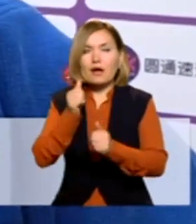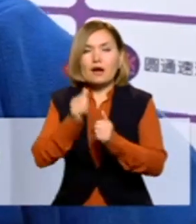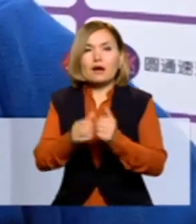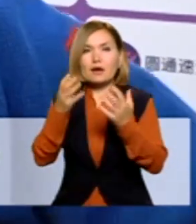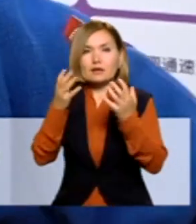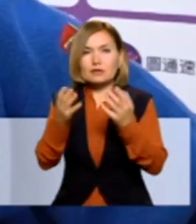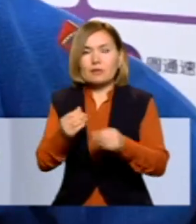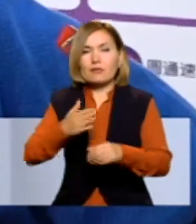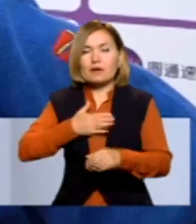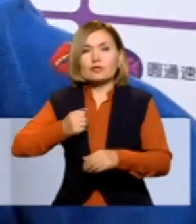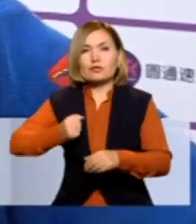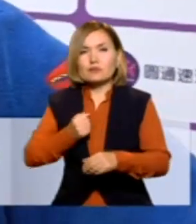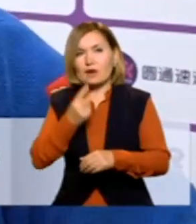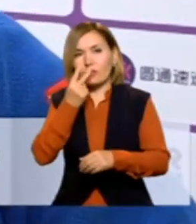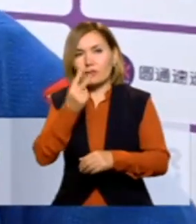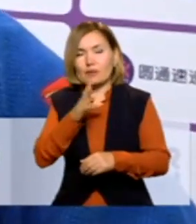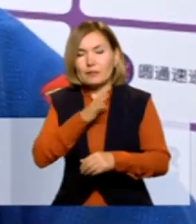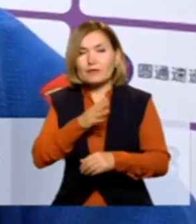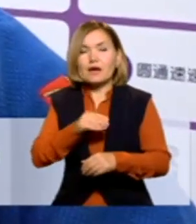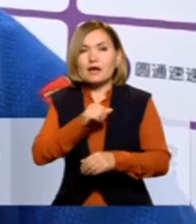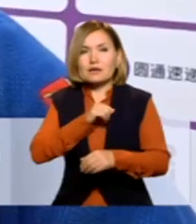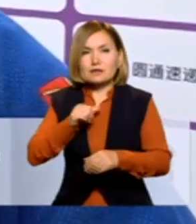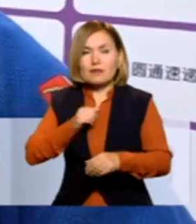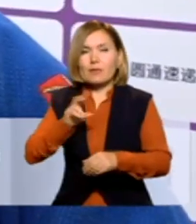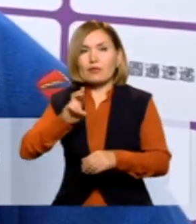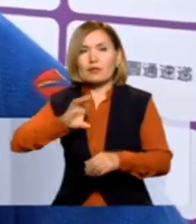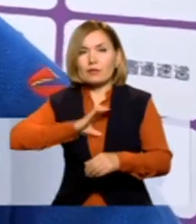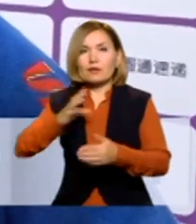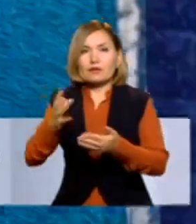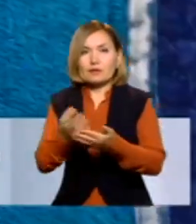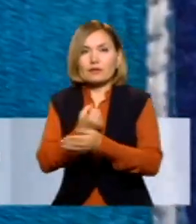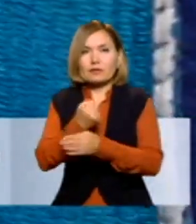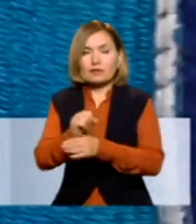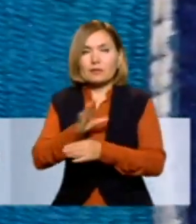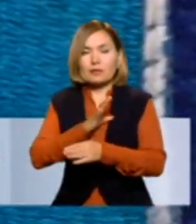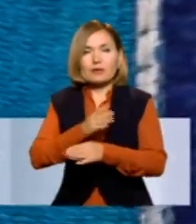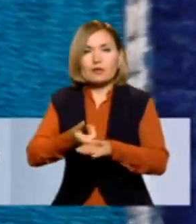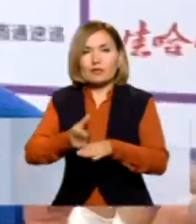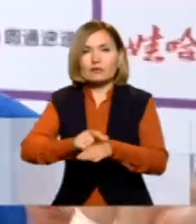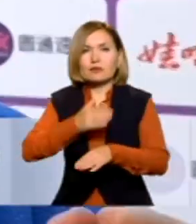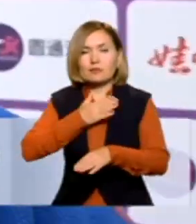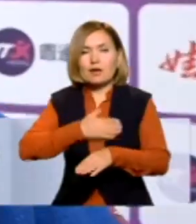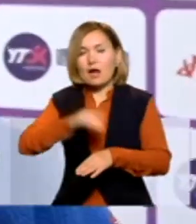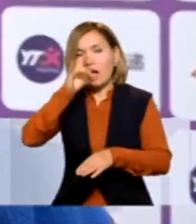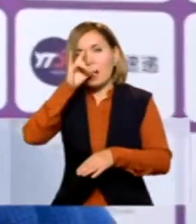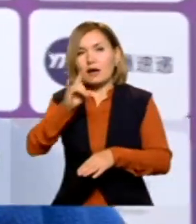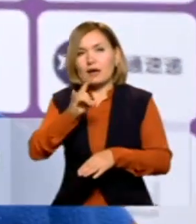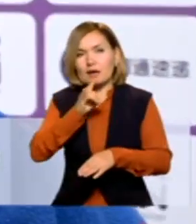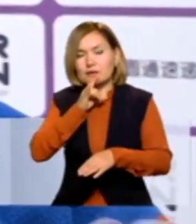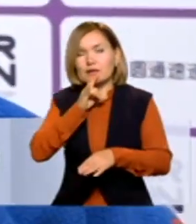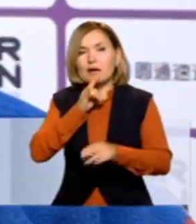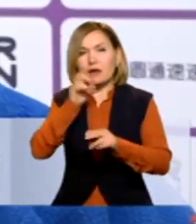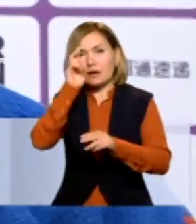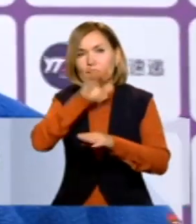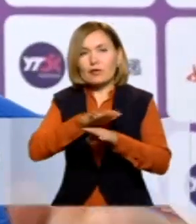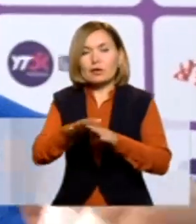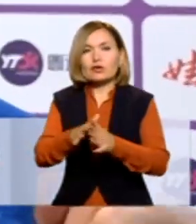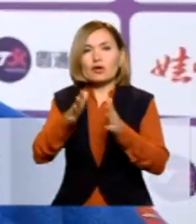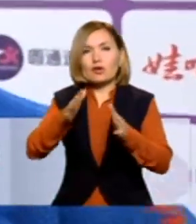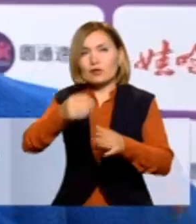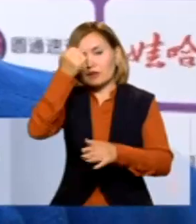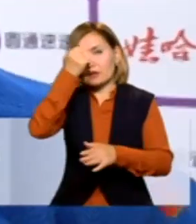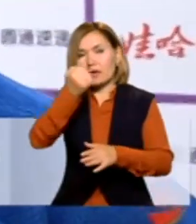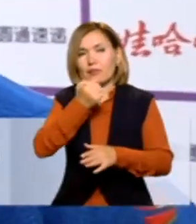көрсетіп, сол не қаладым. Қазір енді өзімде де бір қола медаль бар, Аллаға шүкір. Қазақ елі, рахмет қолдағандарыңызға.